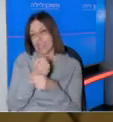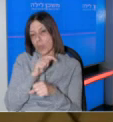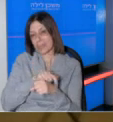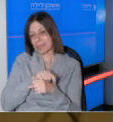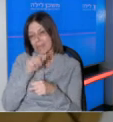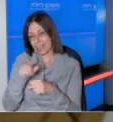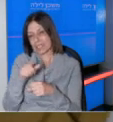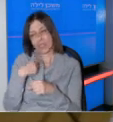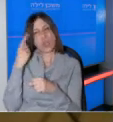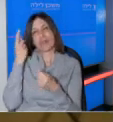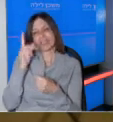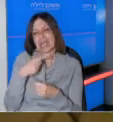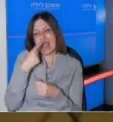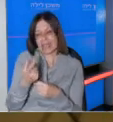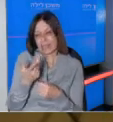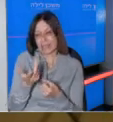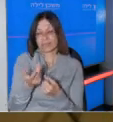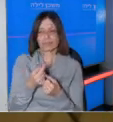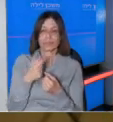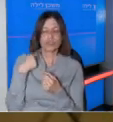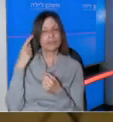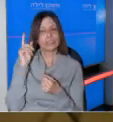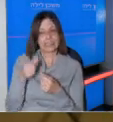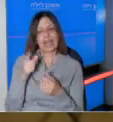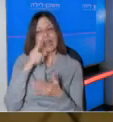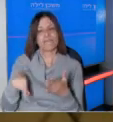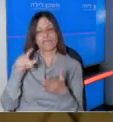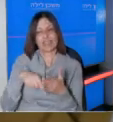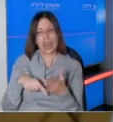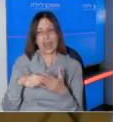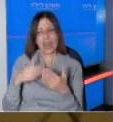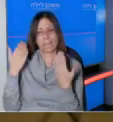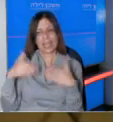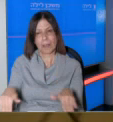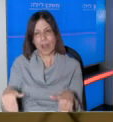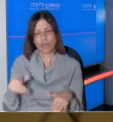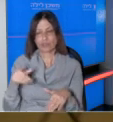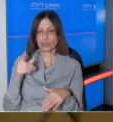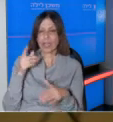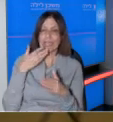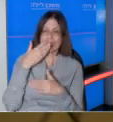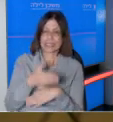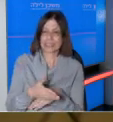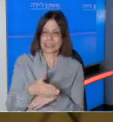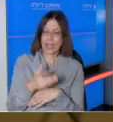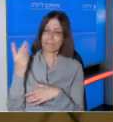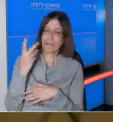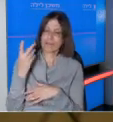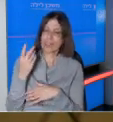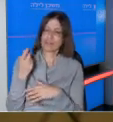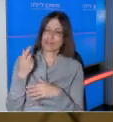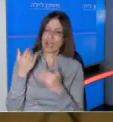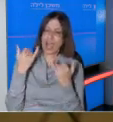אז אני לא יודע למה אני צריך לציין את זה, ואני חושב שצריך לבטל את המגבלות האלה שמוטלות על כניסה, בטח שעכשיו